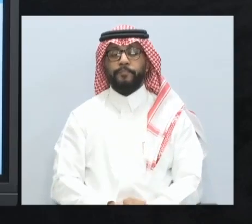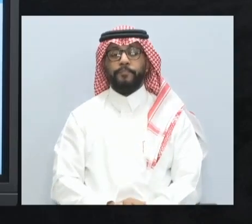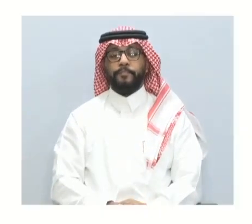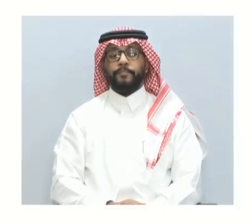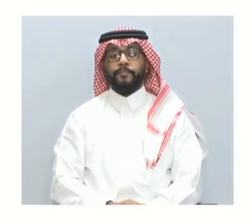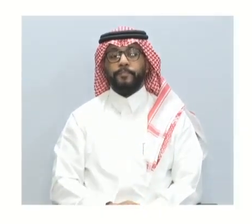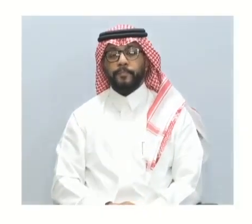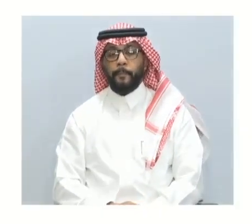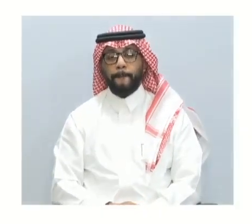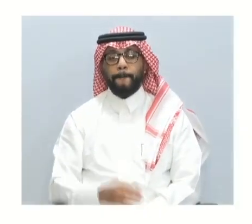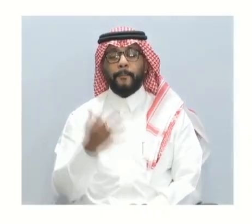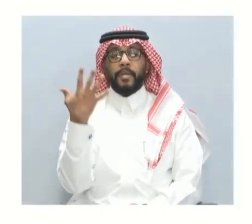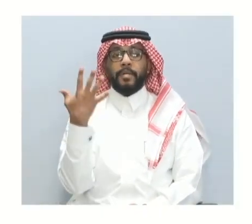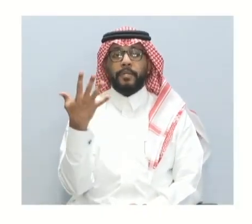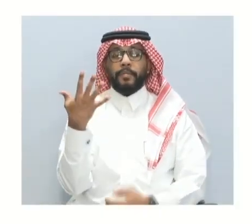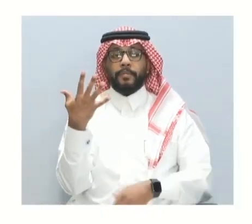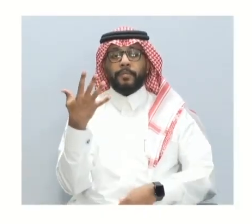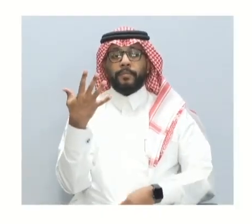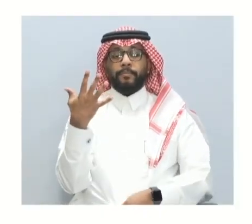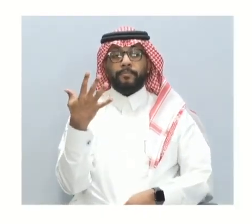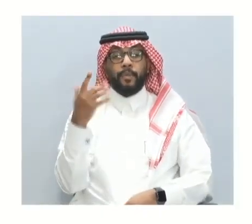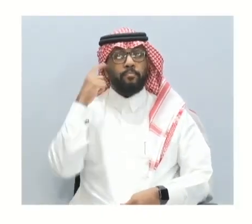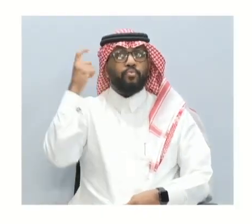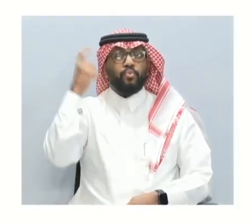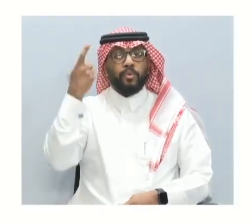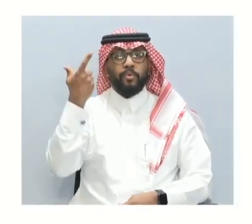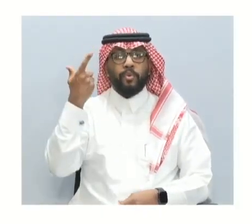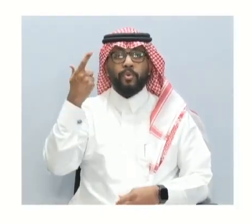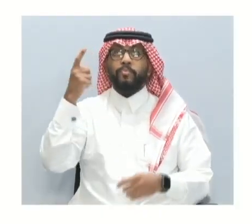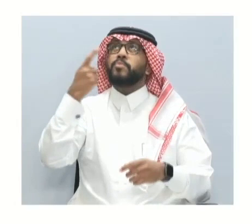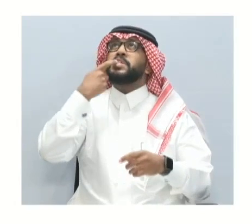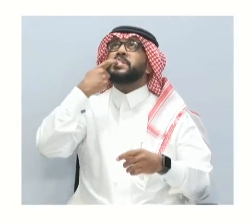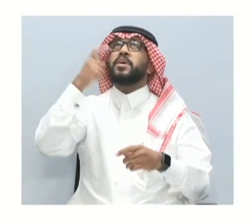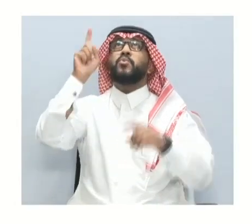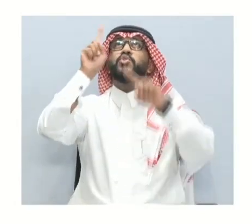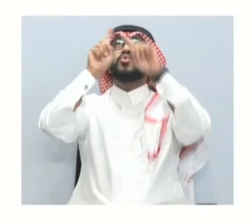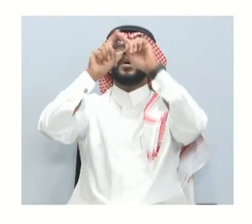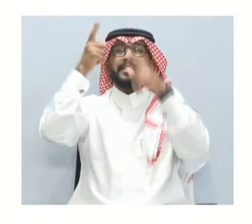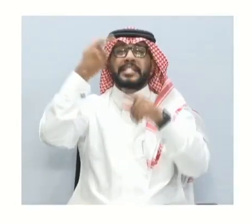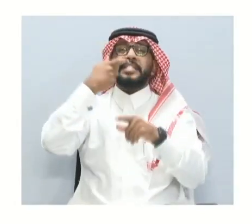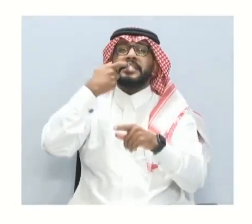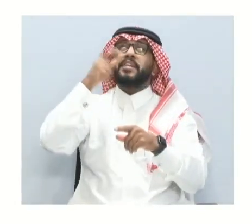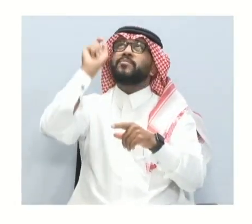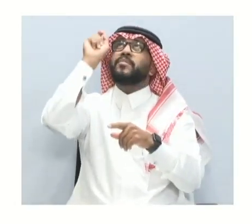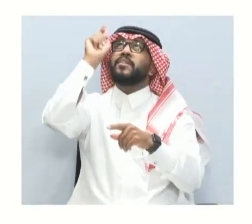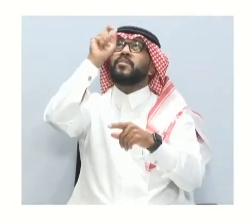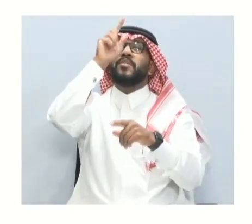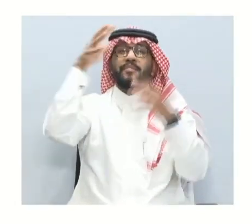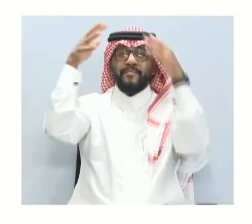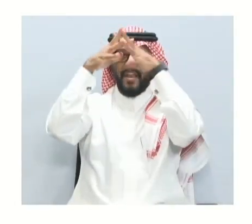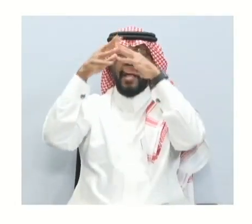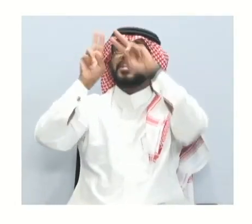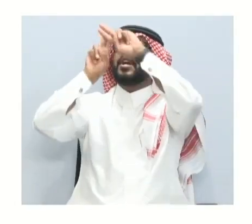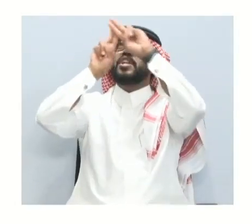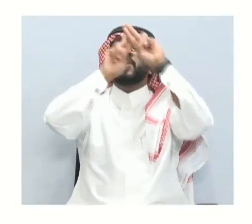الخامس من اسباب ذلك ان يعتقد ان الكواكب مدبره لامر العالم وهذا من اسباب انه